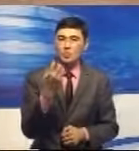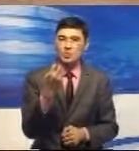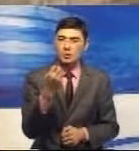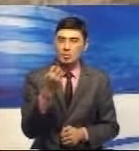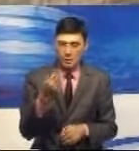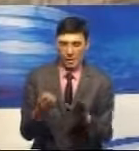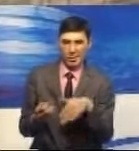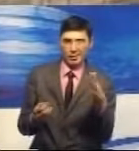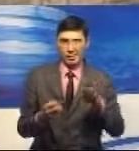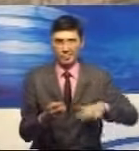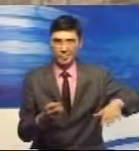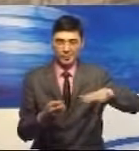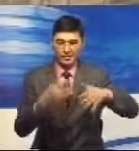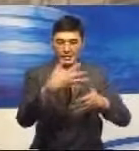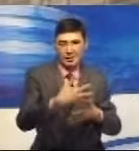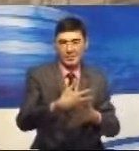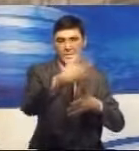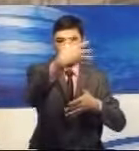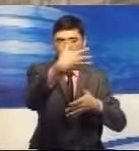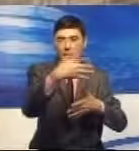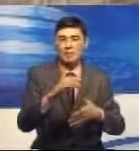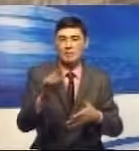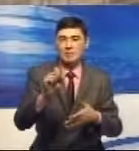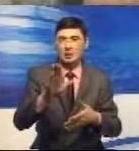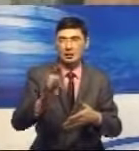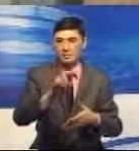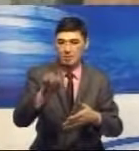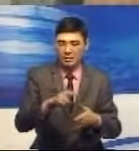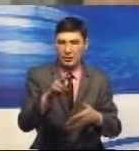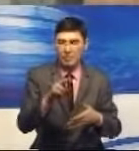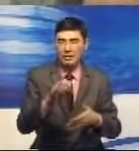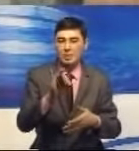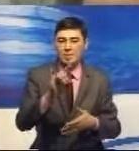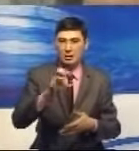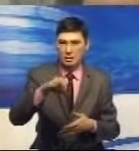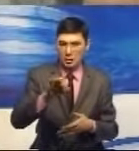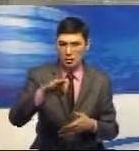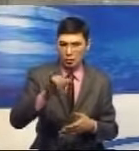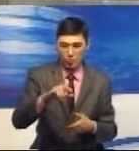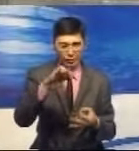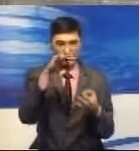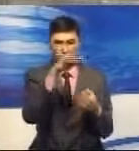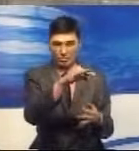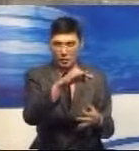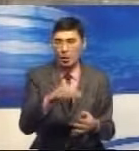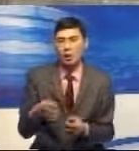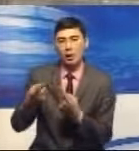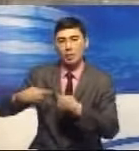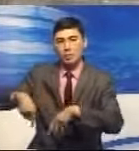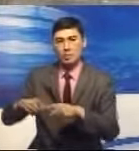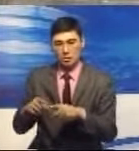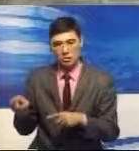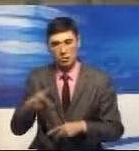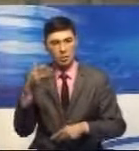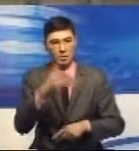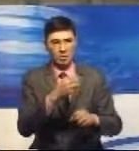Завет институттың өртенген ғимаратында қолға алмақ. Қаланың құнды нысандар тізіміне енгізілгендіктен, компания ғимараттың сыртқы